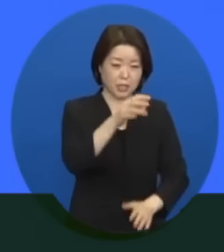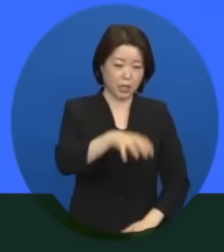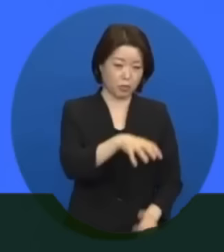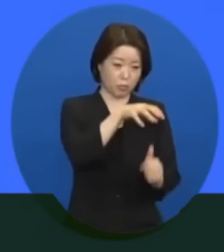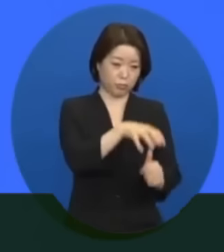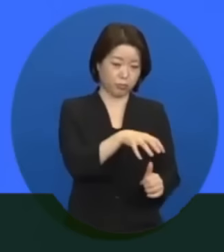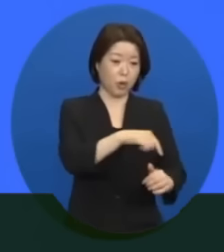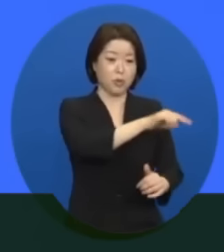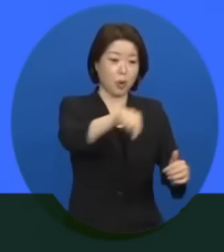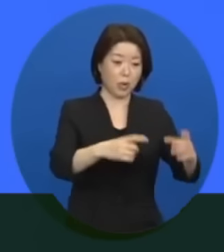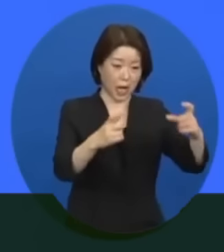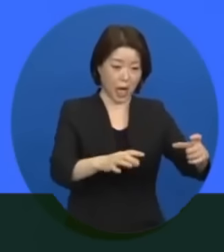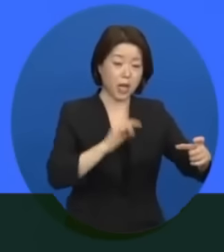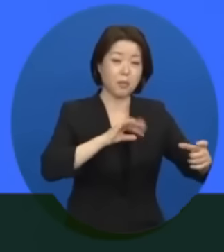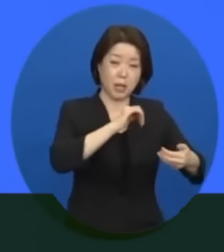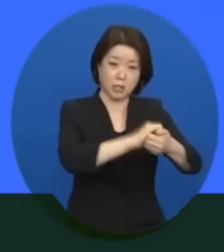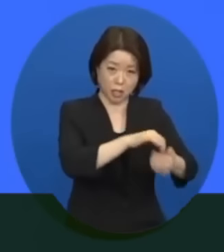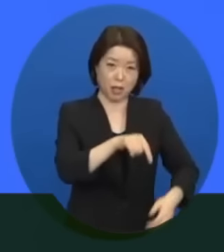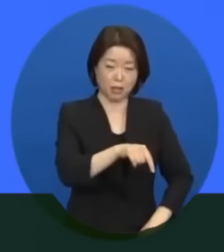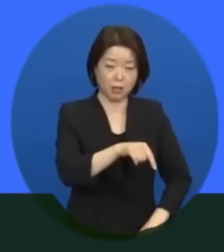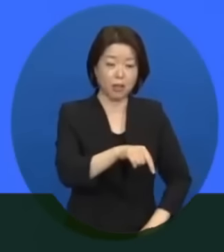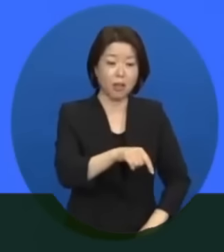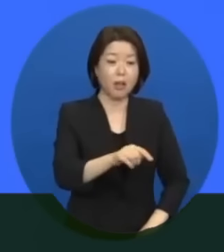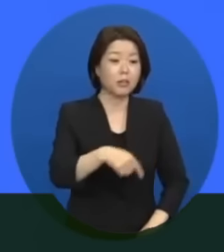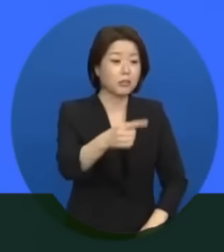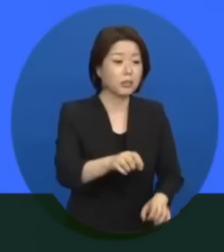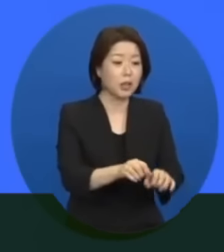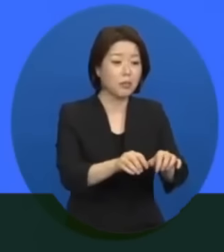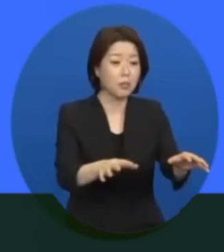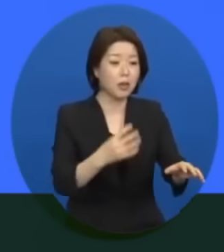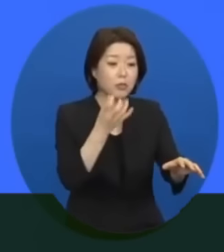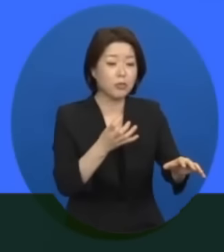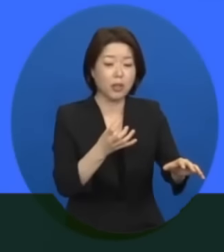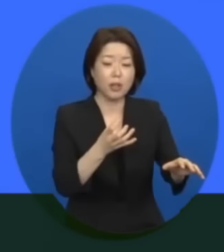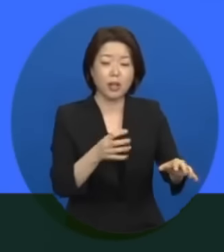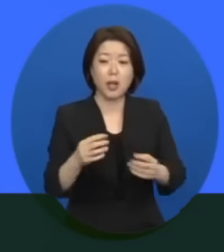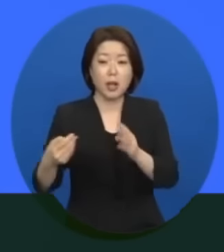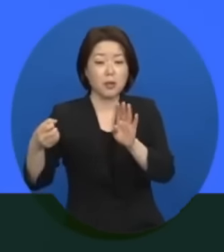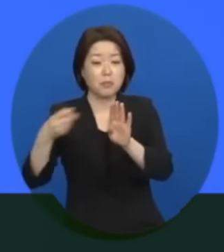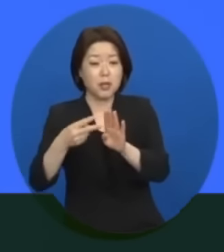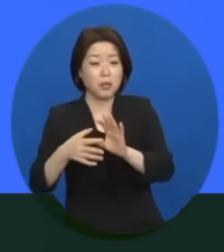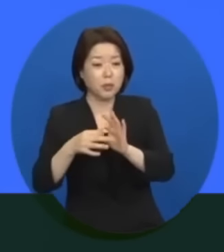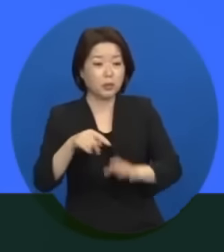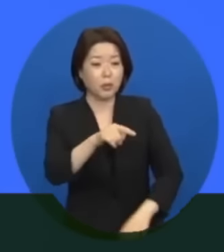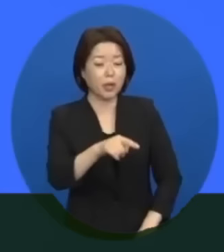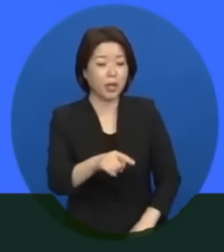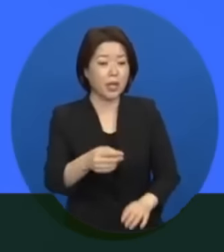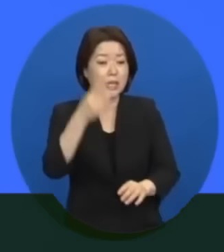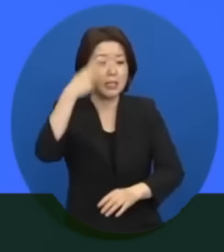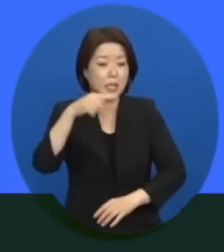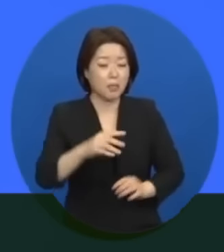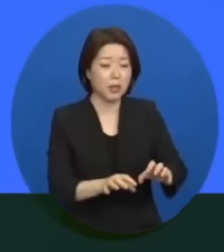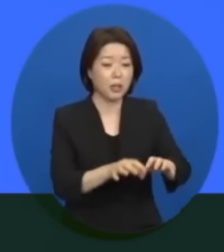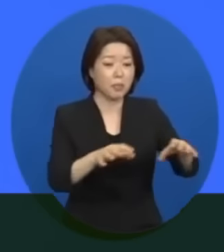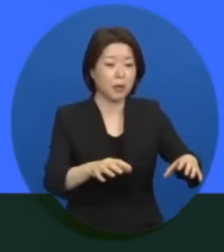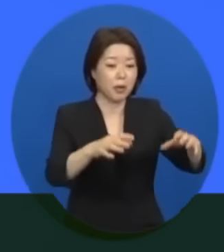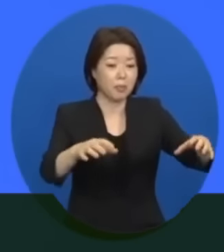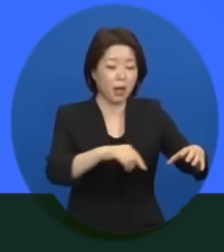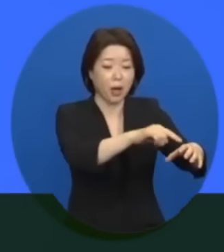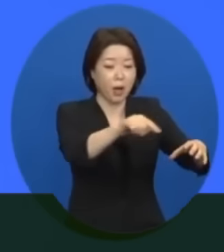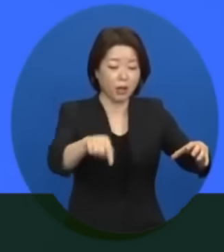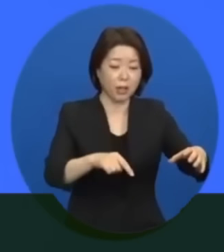있었어요 그러다가 좀 유대 그다음에 이제 빌립을 통해서 사마리아 정도까지 같지 이게 넘어가지 않는 거예요 뭐가 계속 막혀